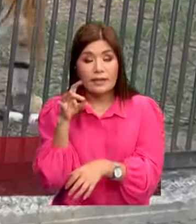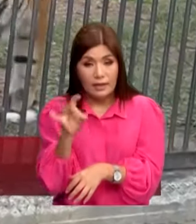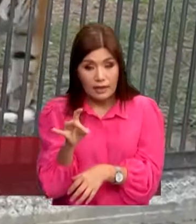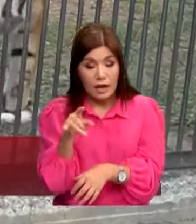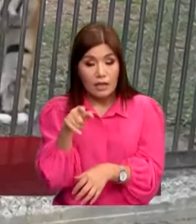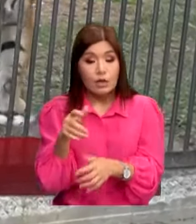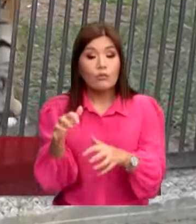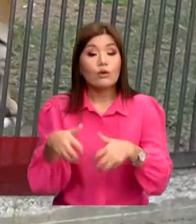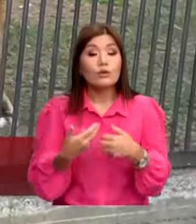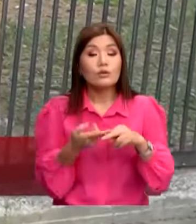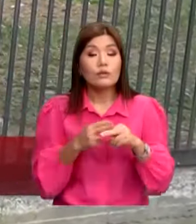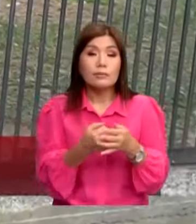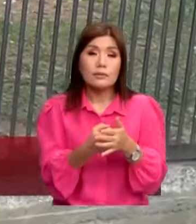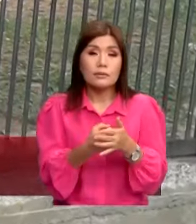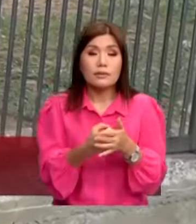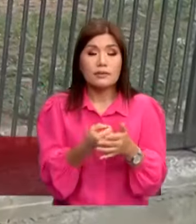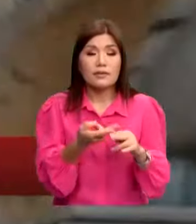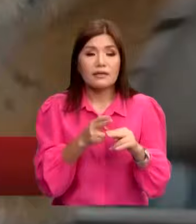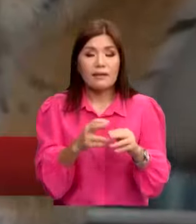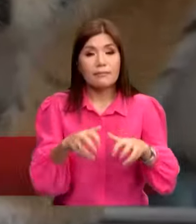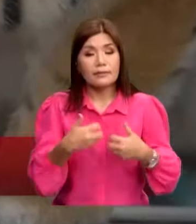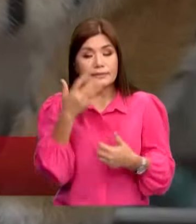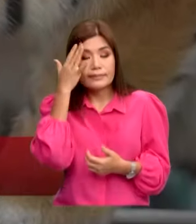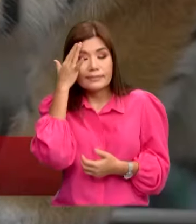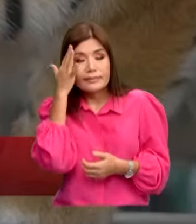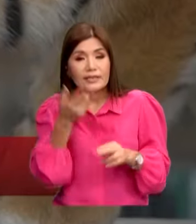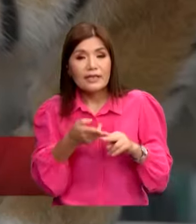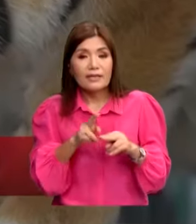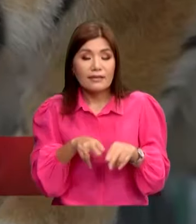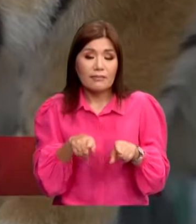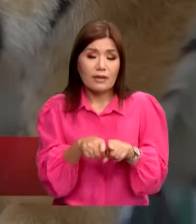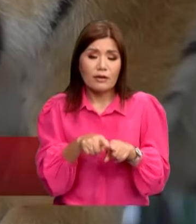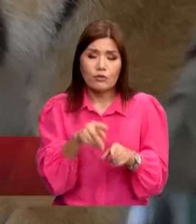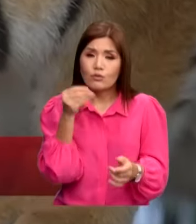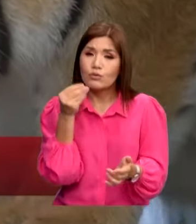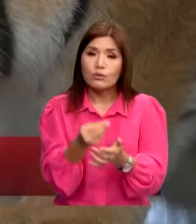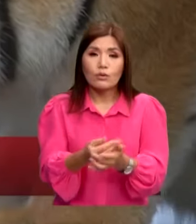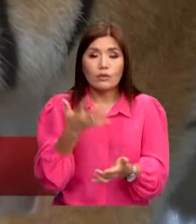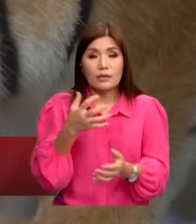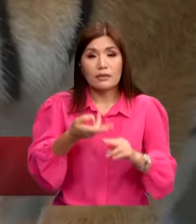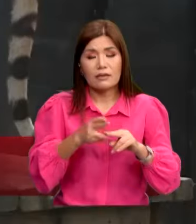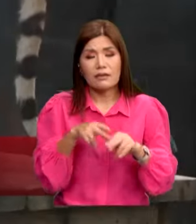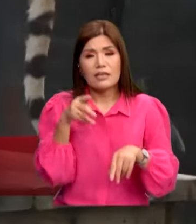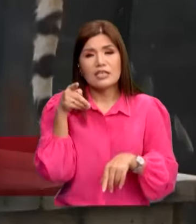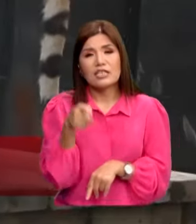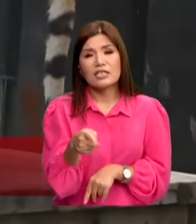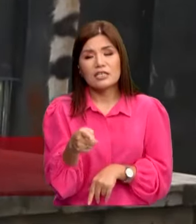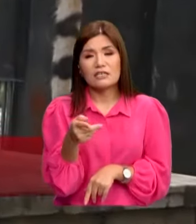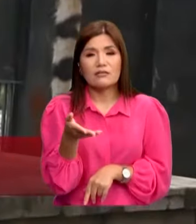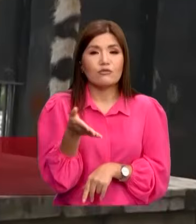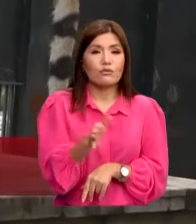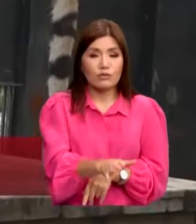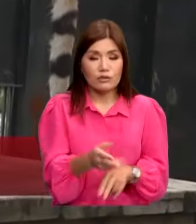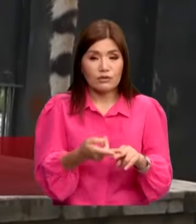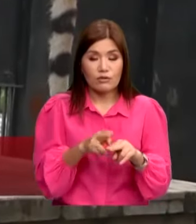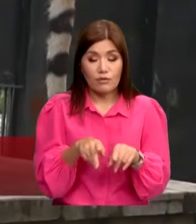Заполучить амурских красавцев пытались сразу несколько заграничных питомников. Экземпляры очень ценные. В мире их осталось около 1000 особей. В